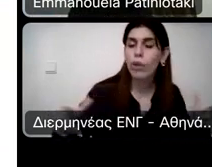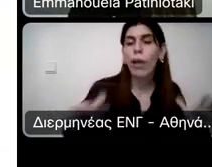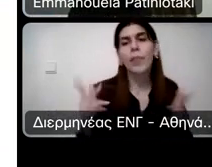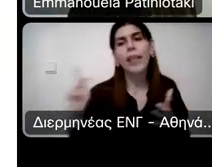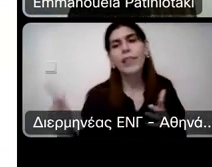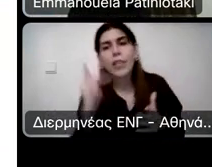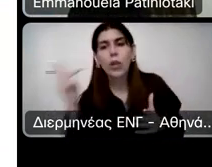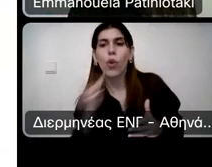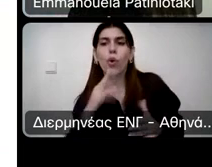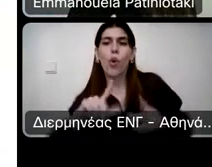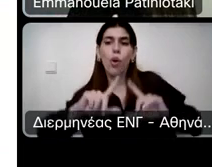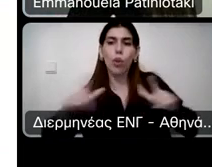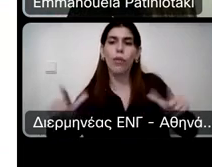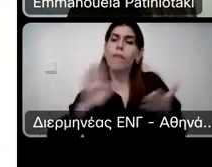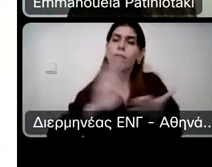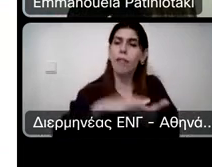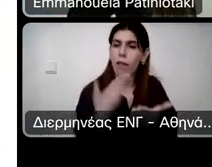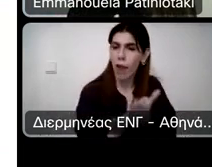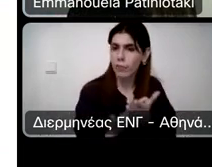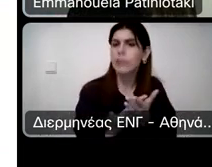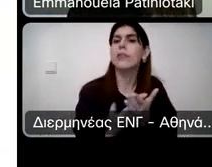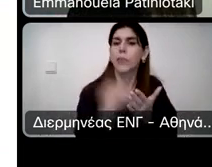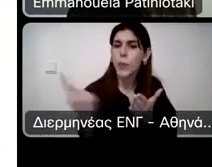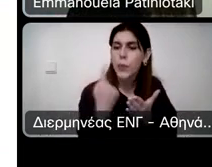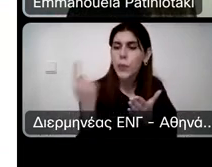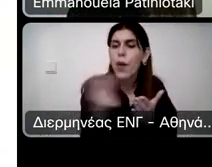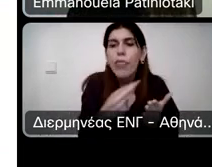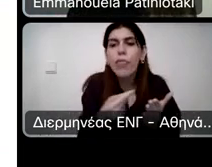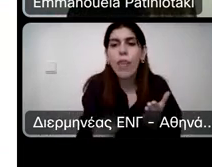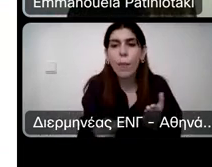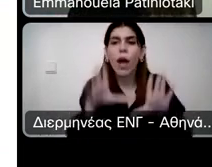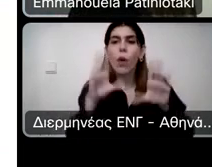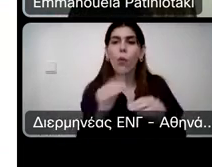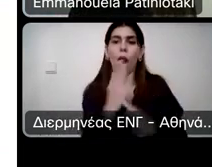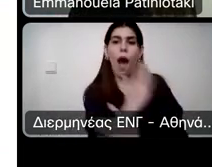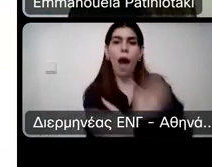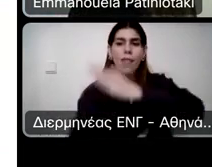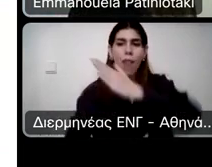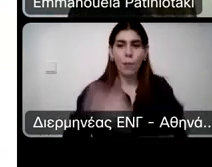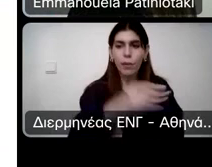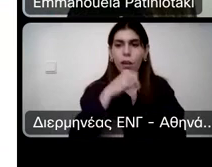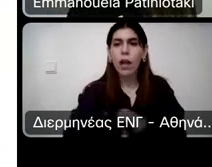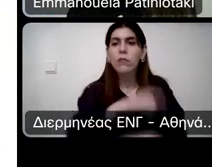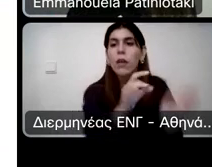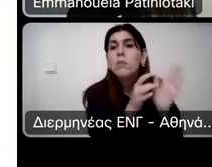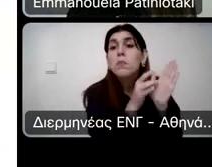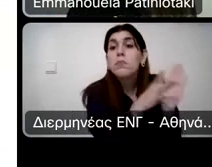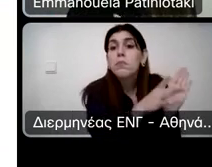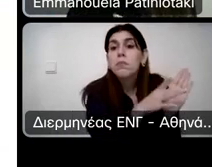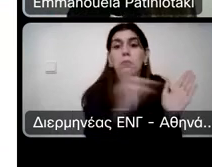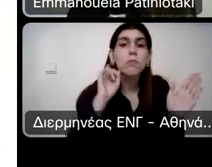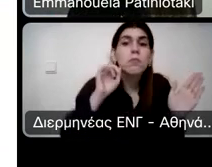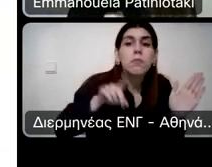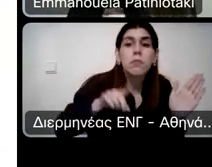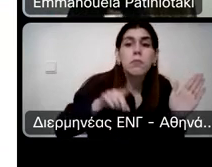της μετάφρασης, συνήθως ζητήματα που αφορούν τον ανάπηρο πληθυσμό μένουν εκτός ως ζητήματα που αφορούν